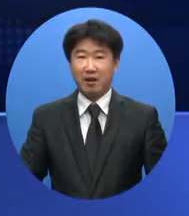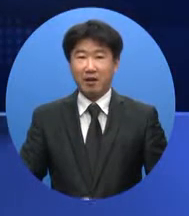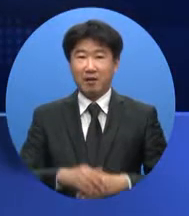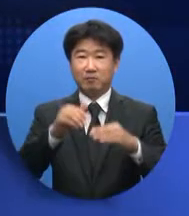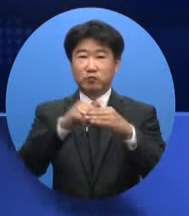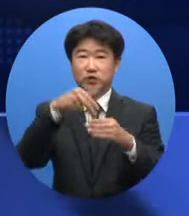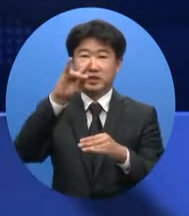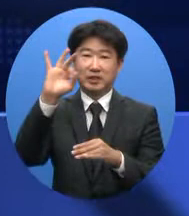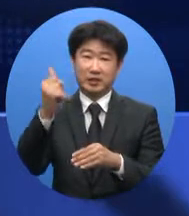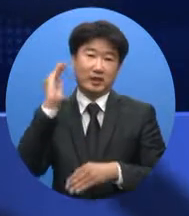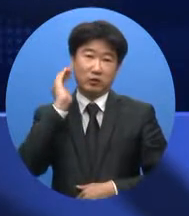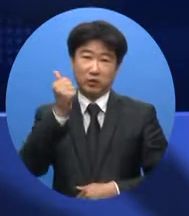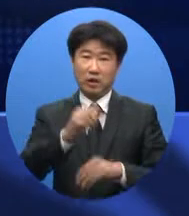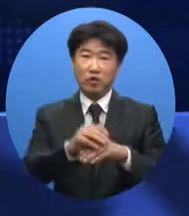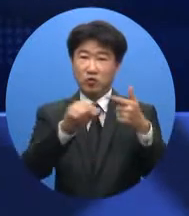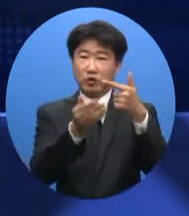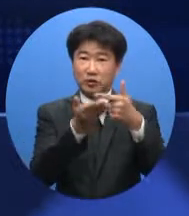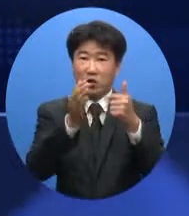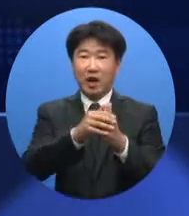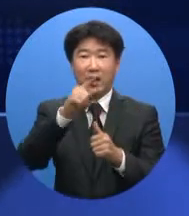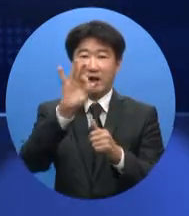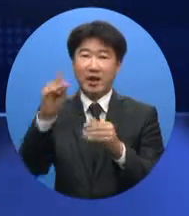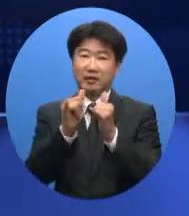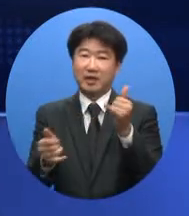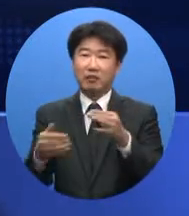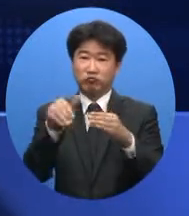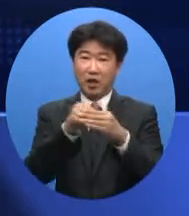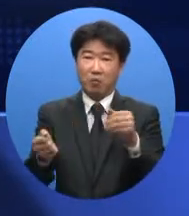문재인 대통령이 지난 6월 초 가야 역사 문화 복원 사업을